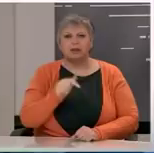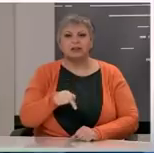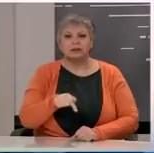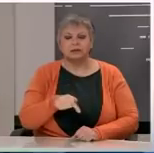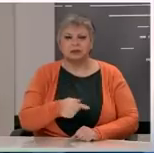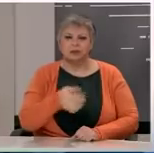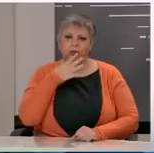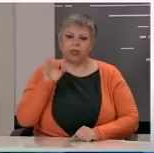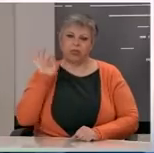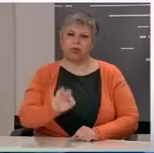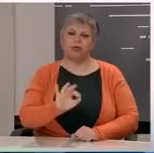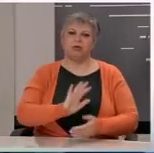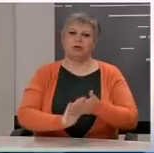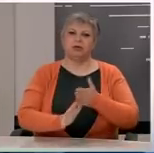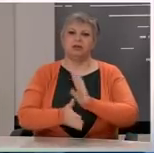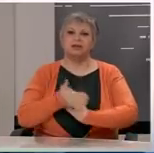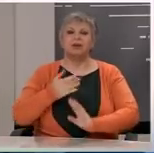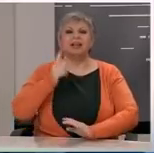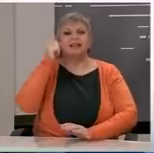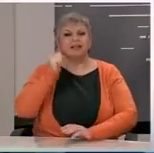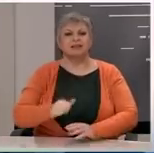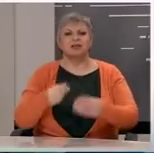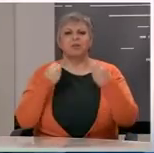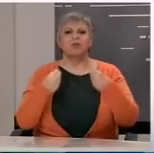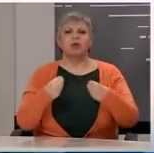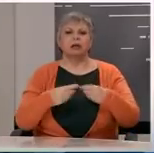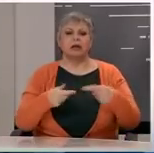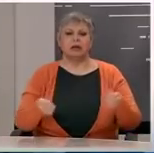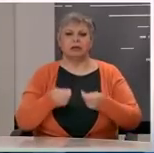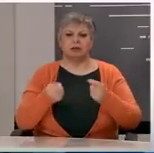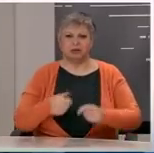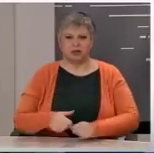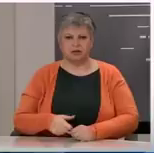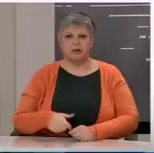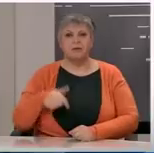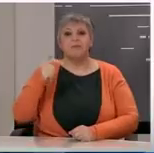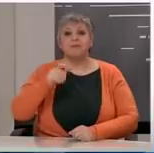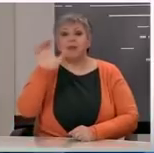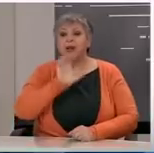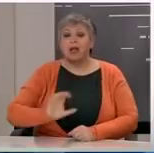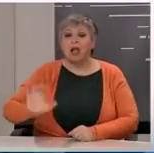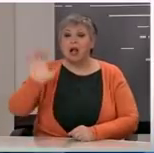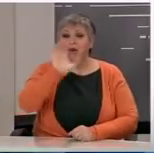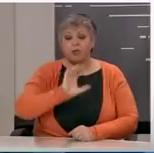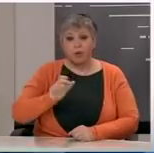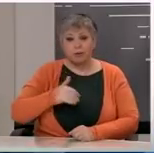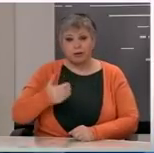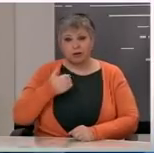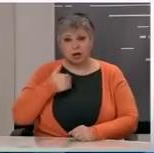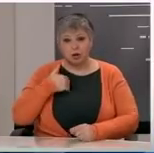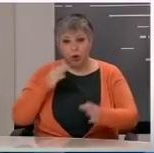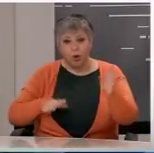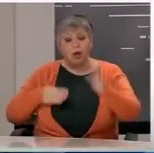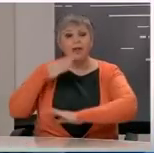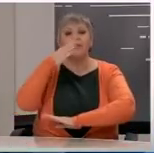απευθύνεστε. Ξέρουν και στην Ευρώπη, κυρίες και κύριοι συνάδελφοι. Γιατί πήγα υπουργός στο